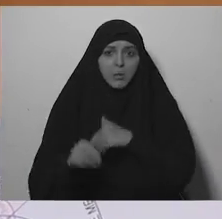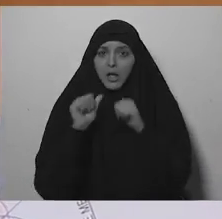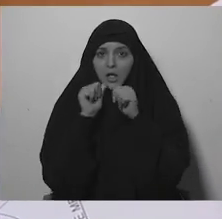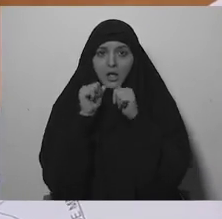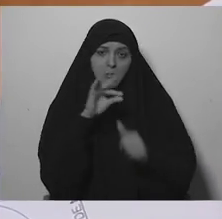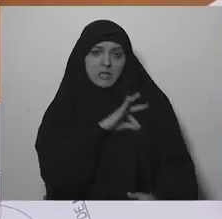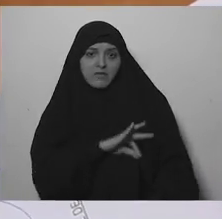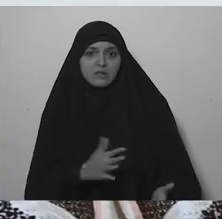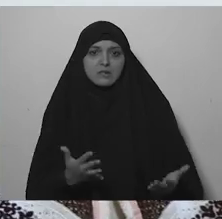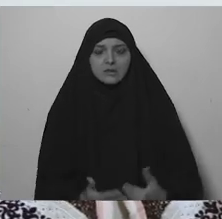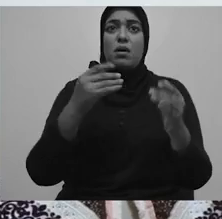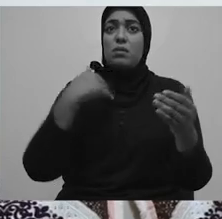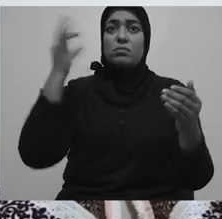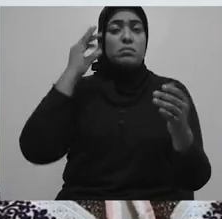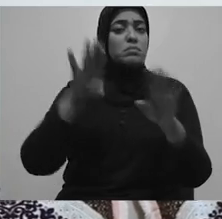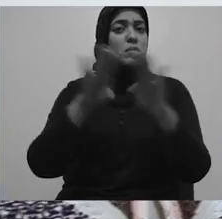en situation de handicap.